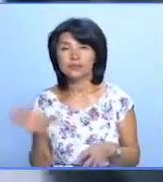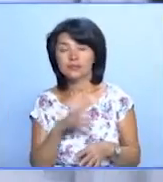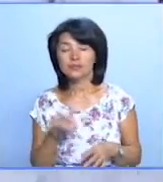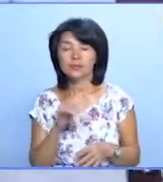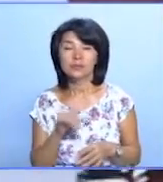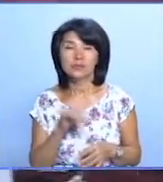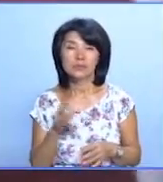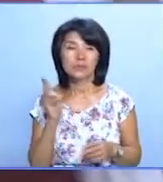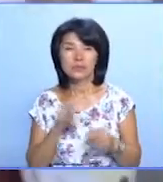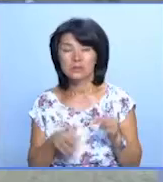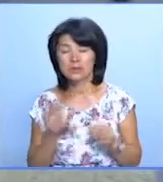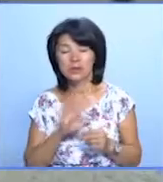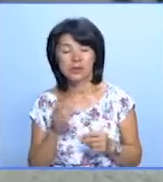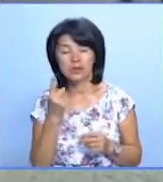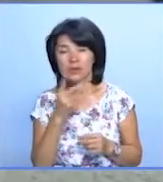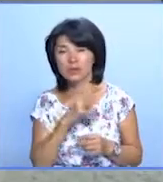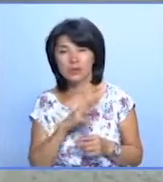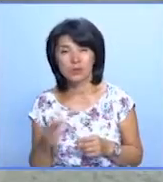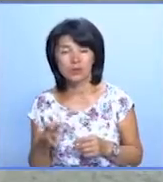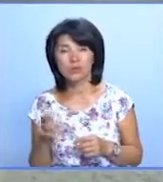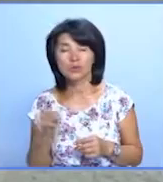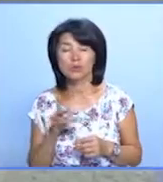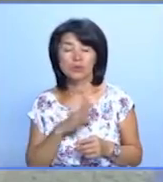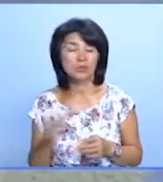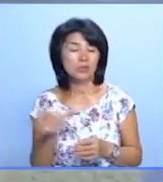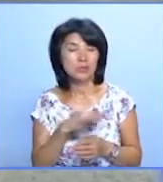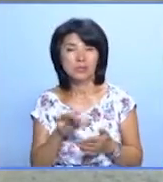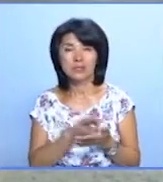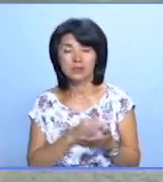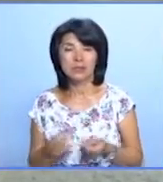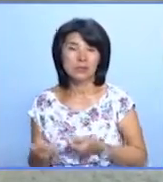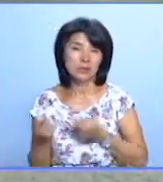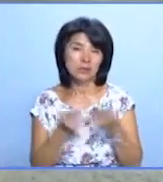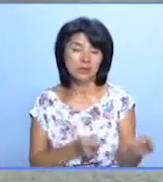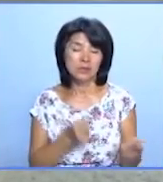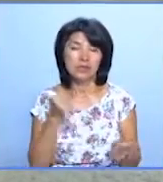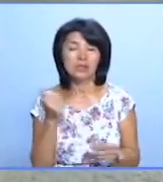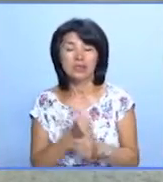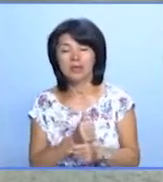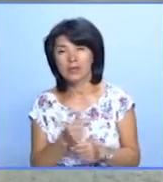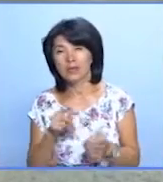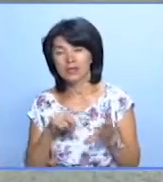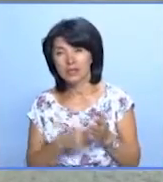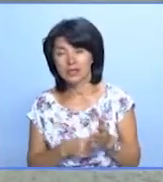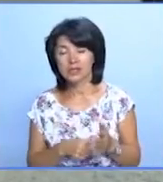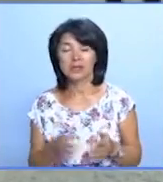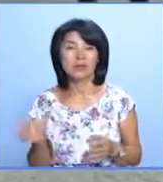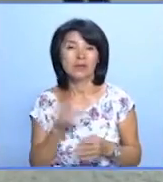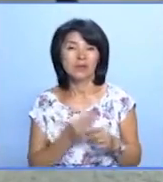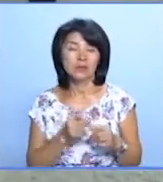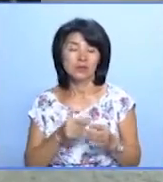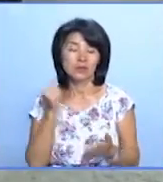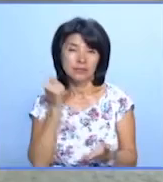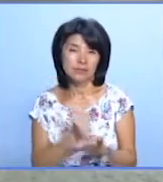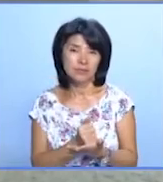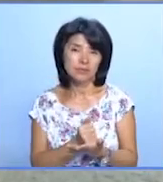не теряем ни одной минуты для того, чтобы сразу были доставлены. Это основная цель. Везде проставляем штампы для